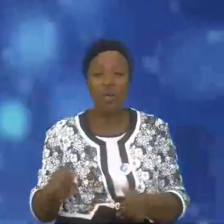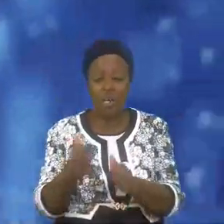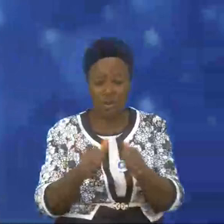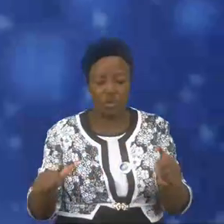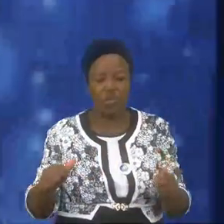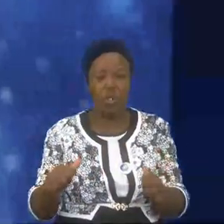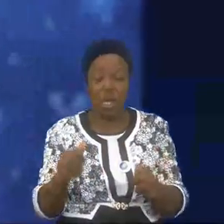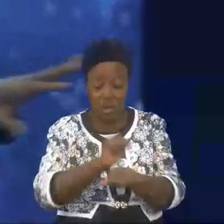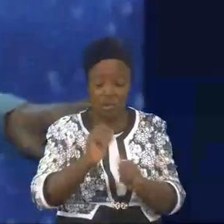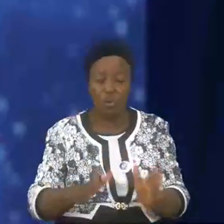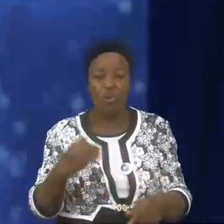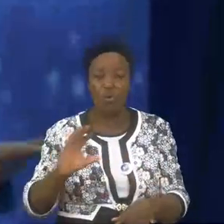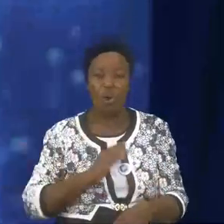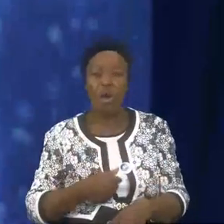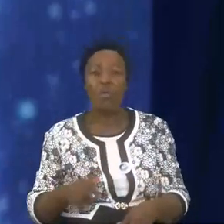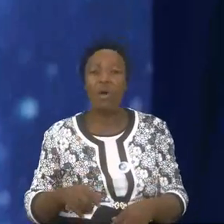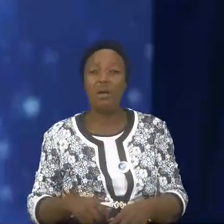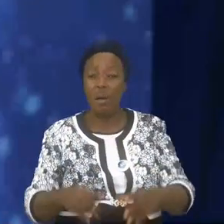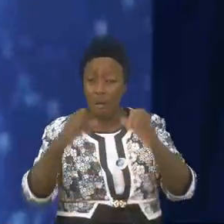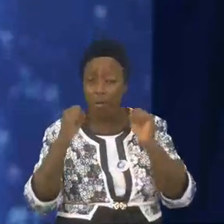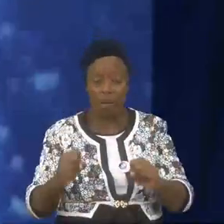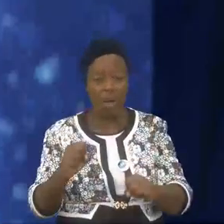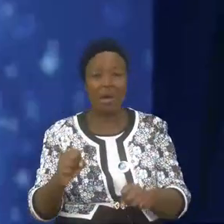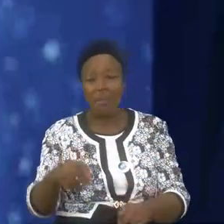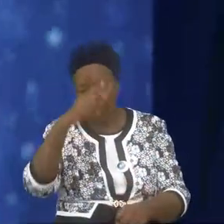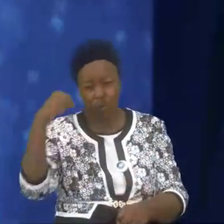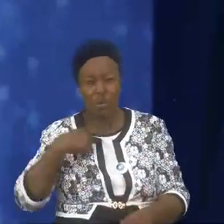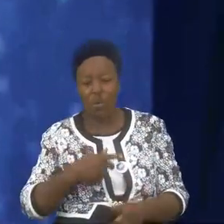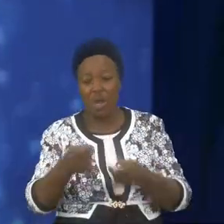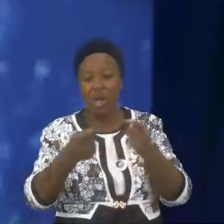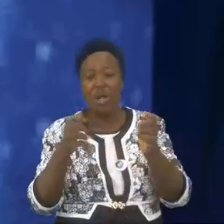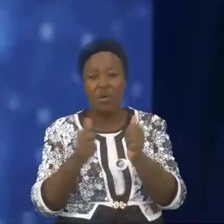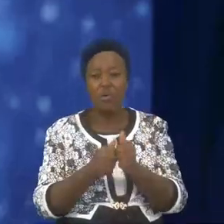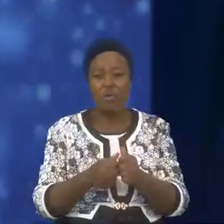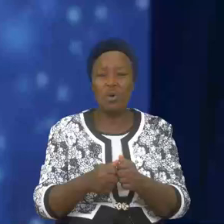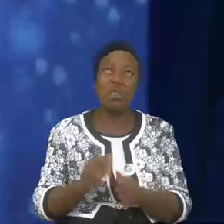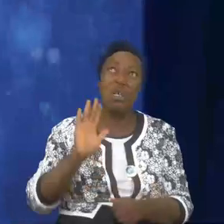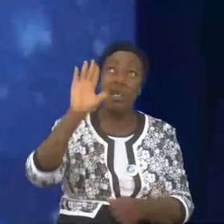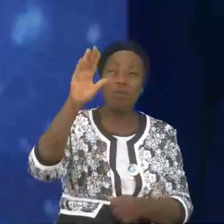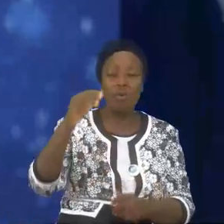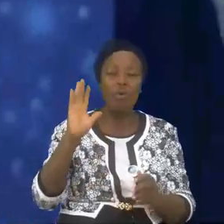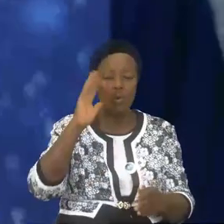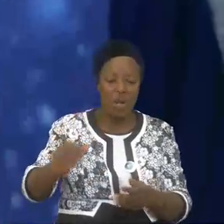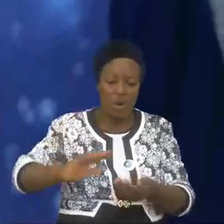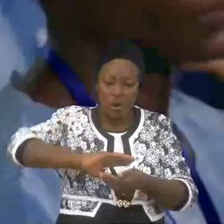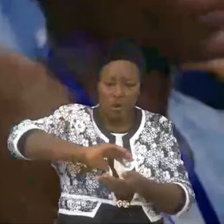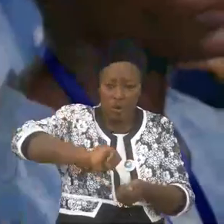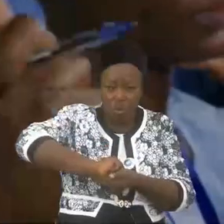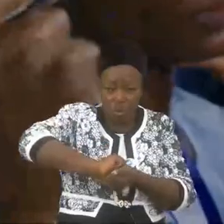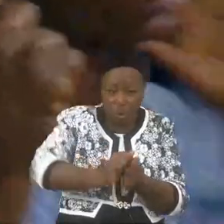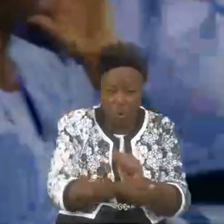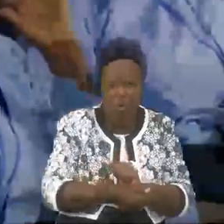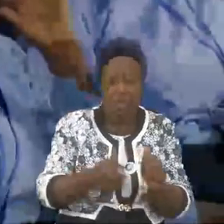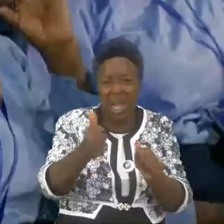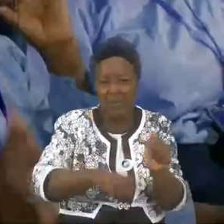la pierre angulaire de notre royauté, parce que nous régnerons avec lui. Et il va détruire toute autre puissance,